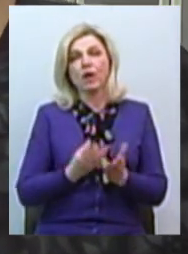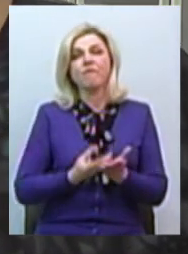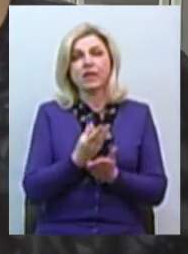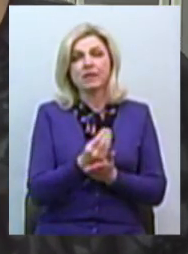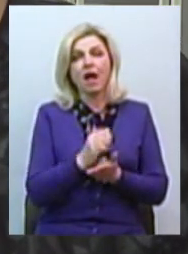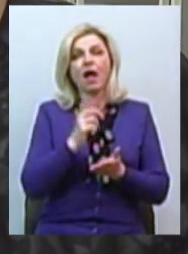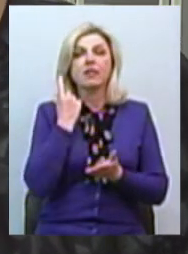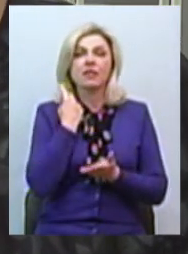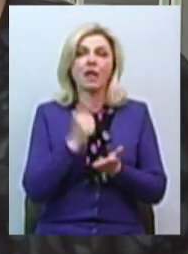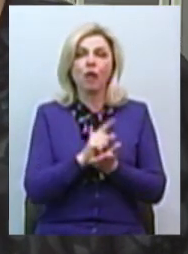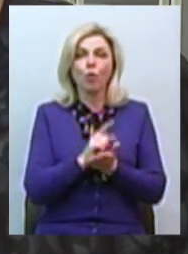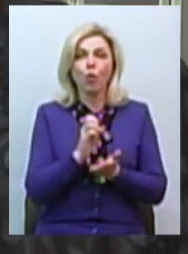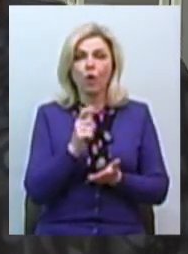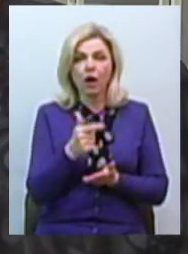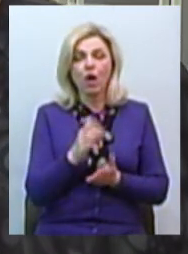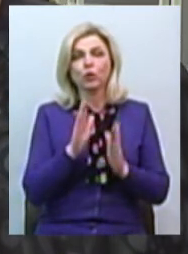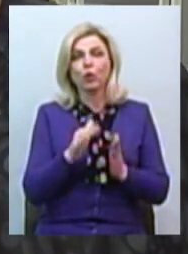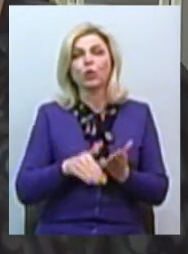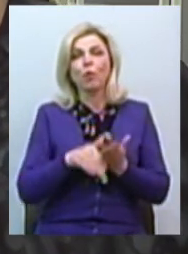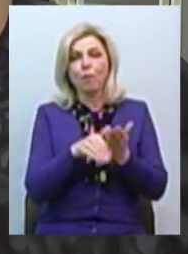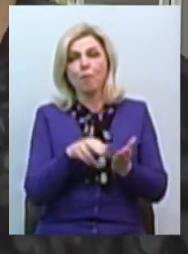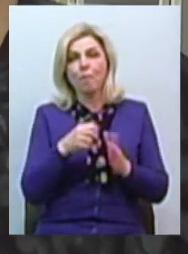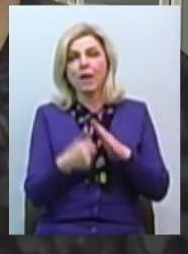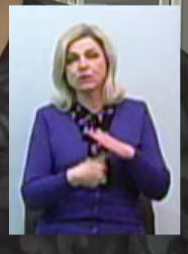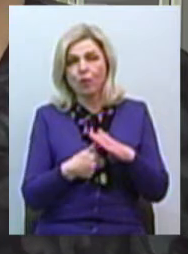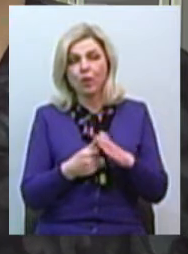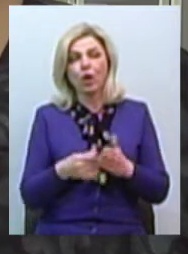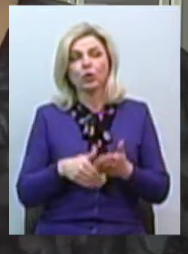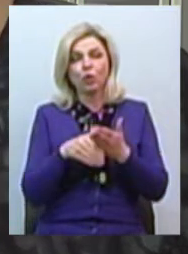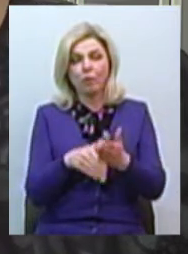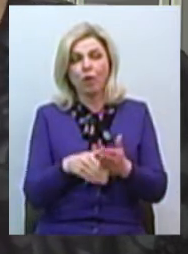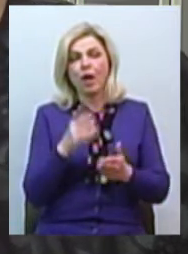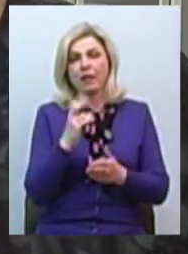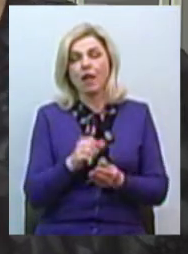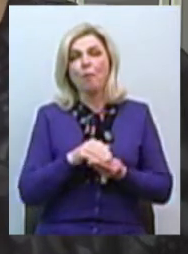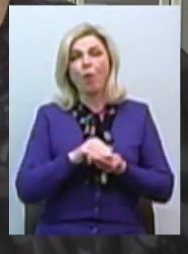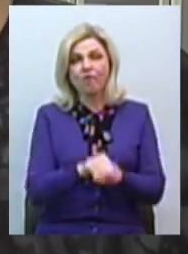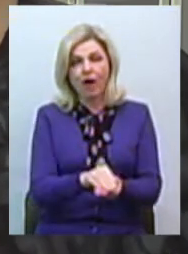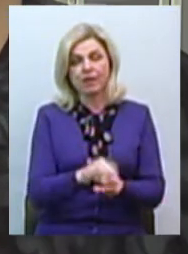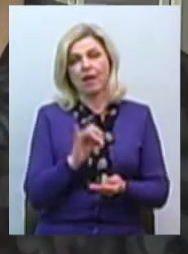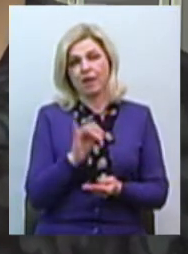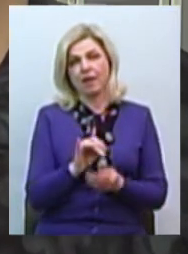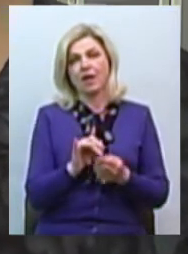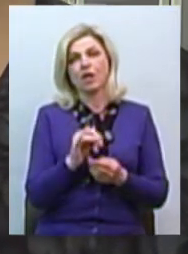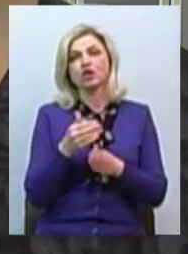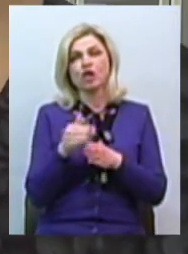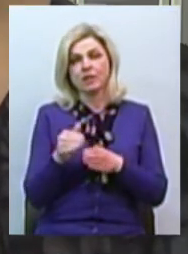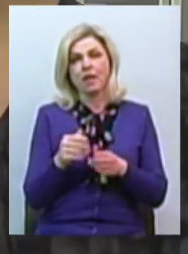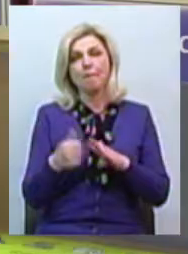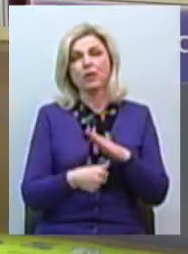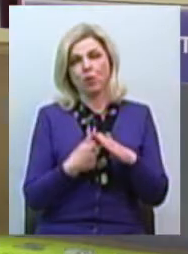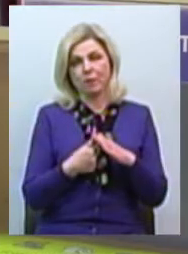статті «Допомога по безробіттю», «Допомога по безробіттю на поховання» і також «Часткове